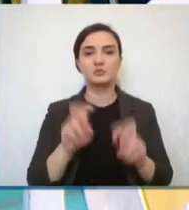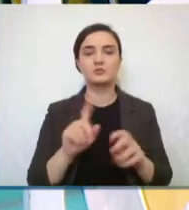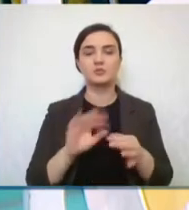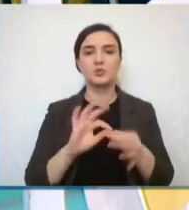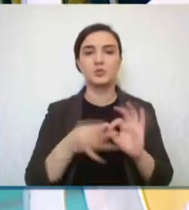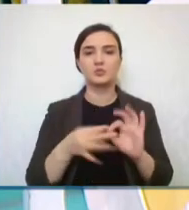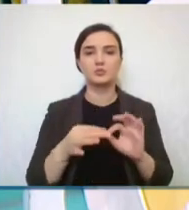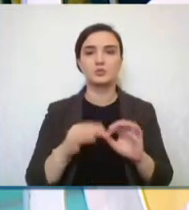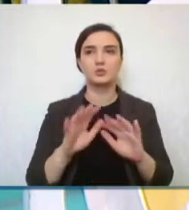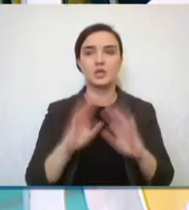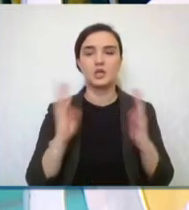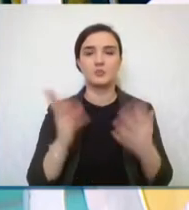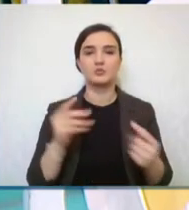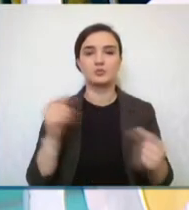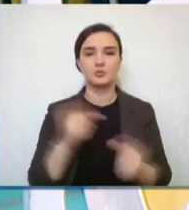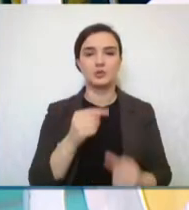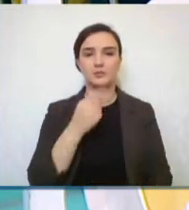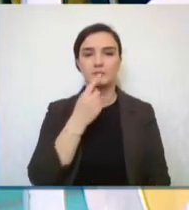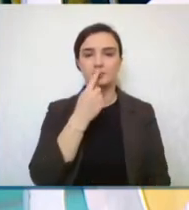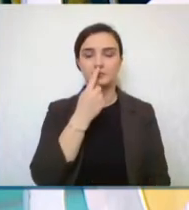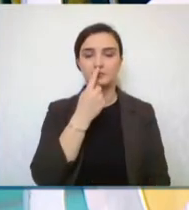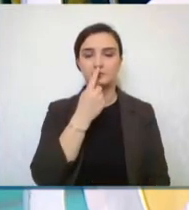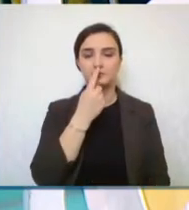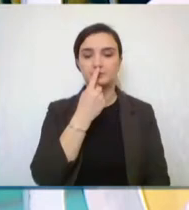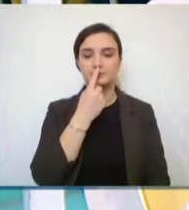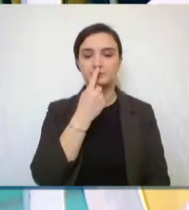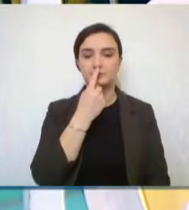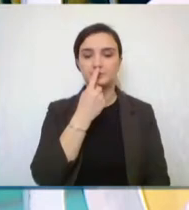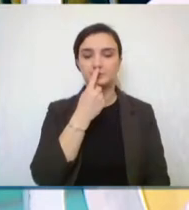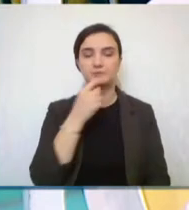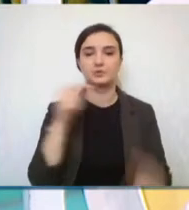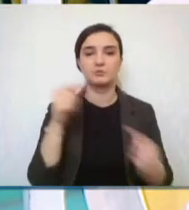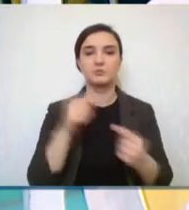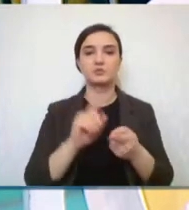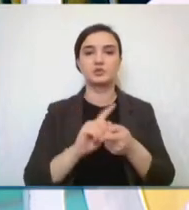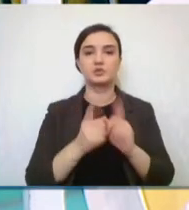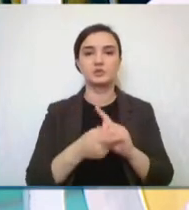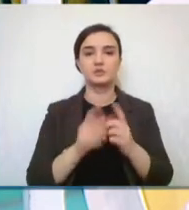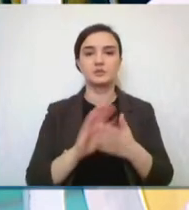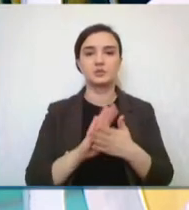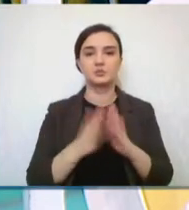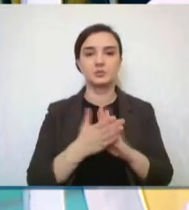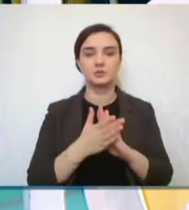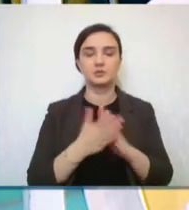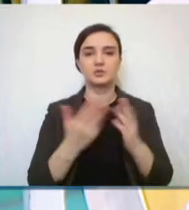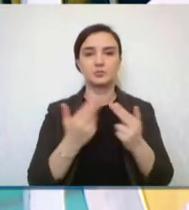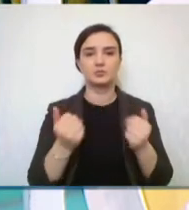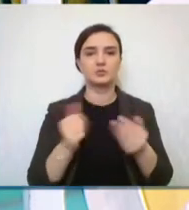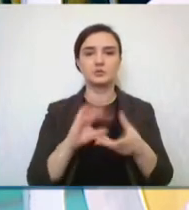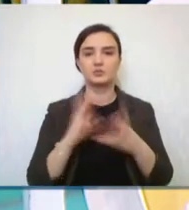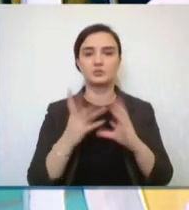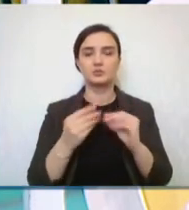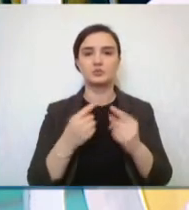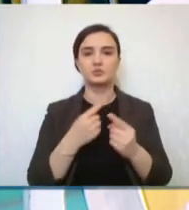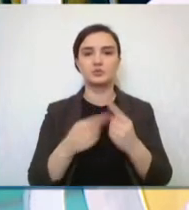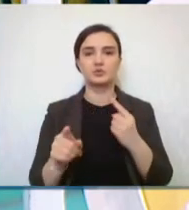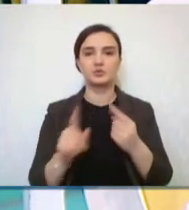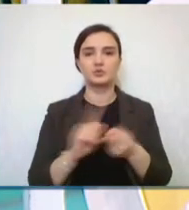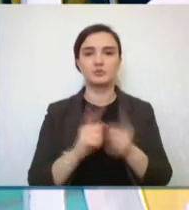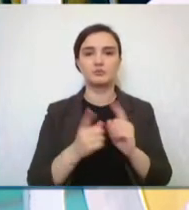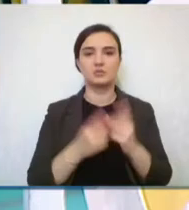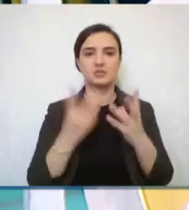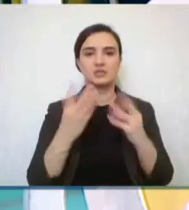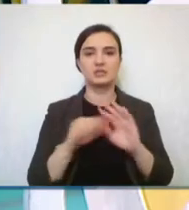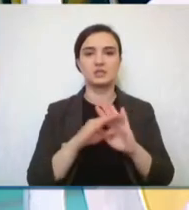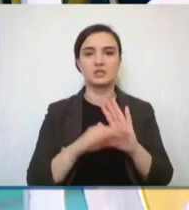მორგება, სოციალურ ადაპტაციაზე ვლაპარაკობ, ხო? შესაბამისად შეიცვალა სიტუაციები, კი, რადიკალურად შეიცვალა, იმიტომ რომ დღის წესრიგი შემიცვალა, ჩვეულების